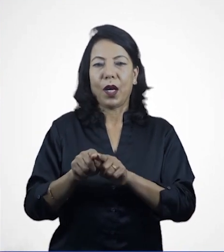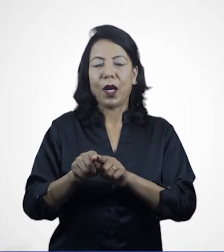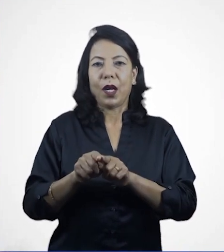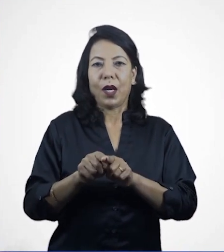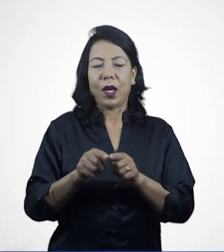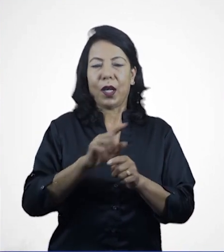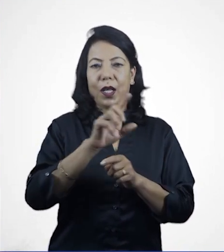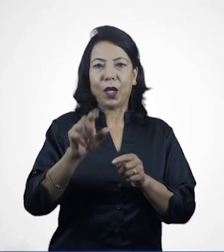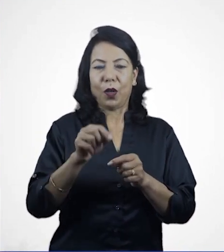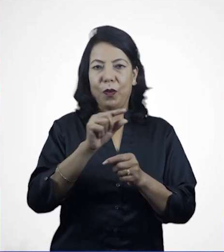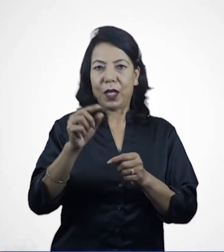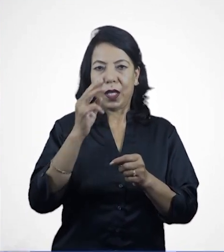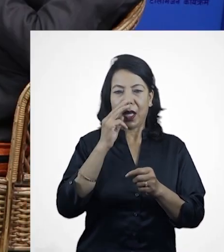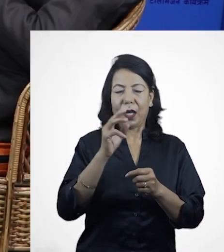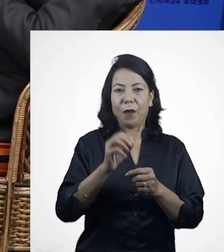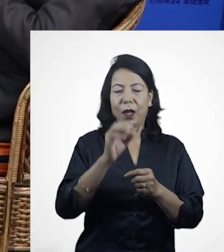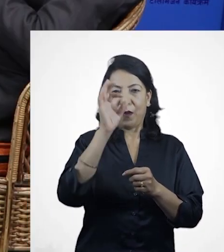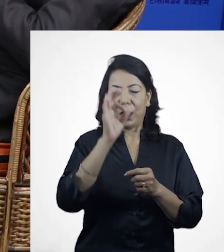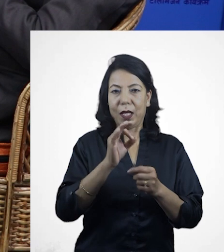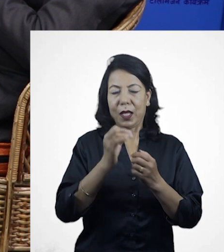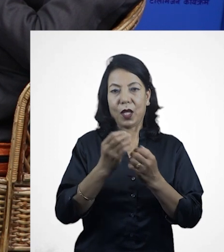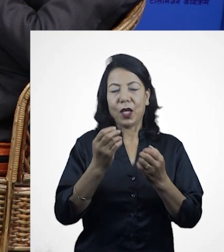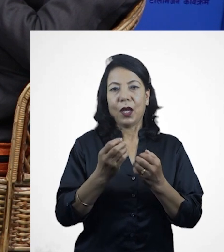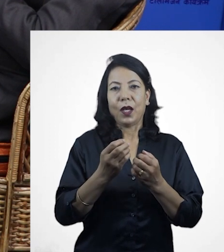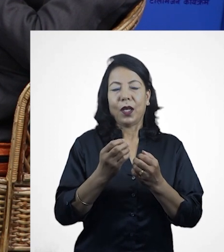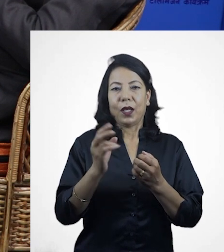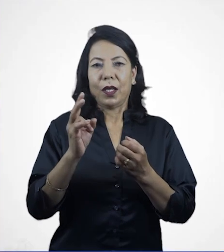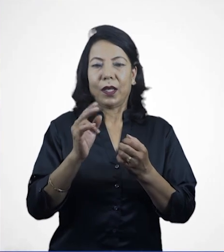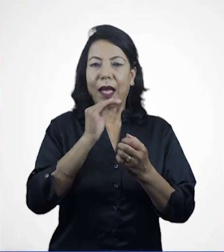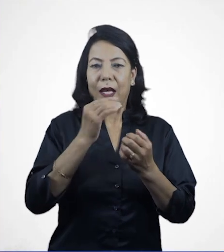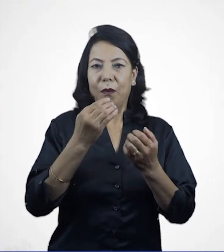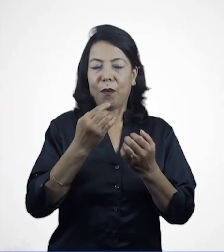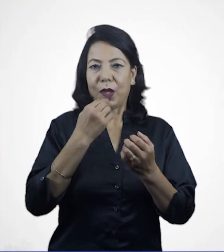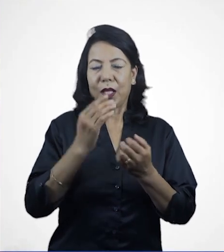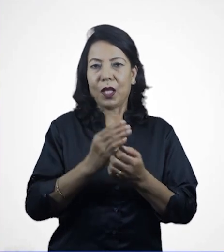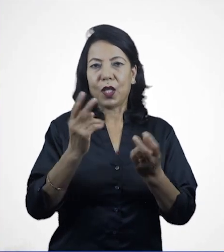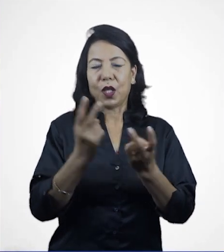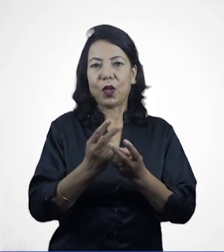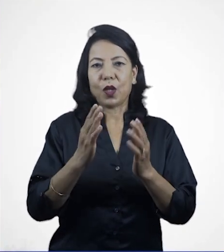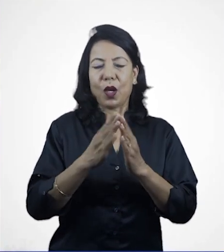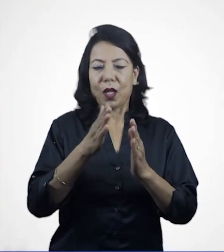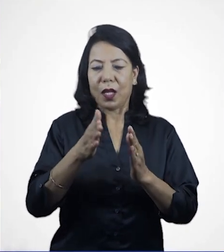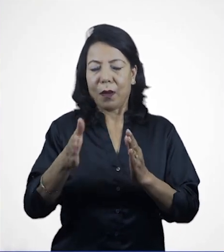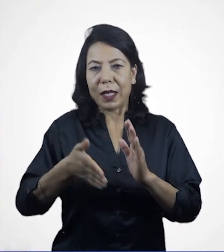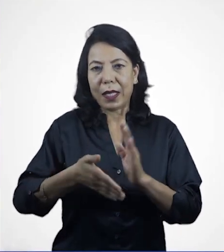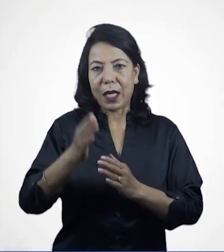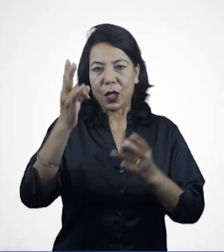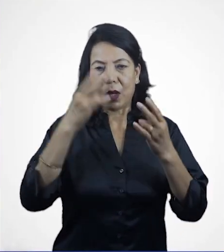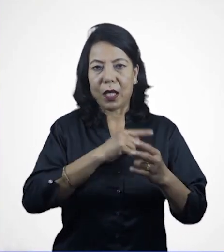नौन स्पेशलिस्स प्रफेशनल बहना नौन स्पेशलिस्स पनी होंच, तो ए अमली चाहिए अम्रु युँ गरदाईलों मां